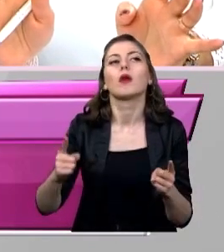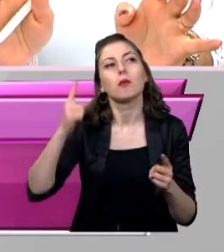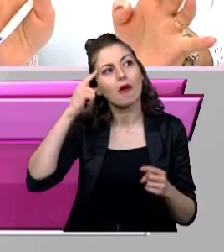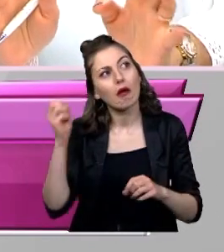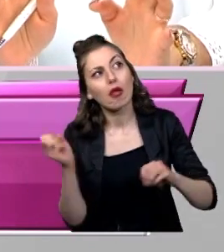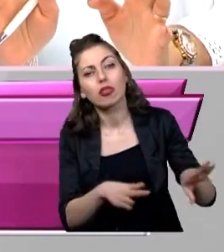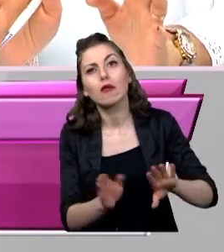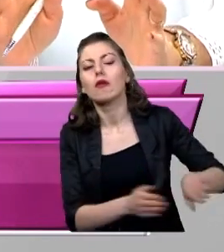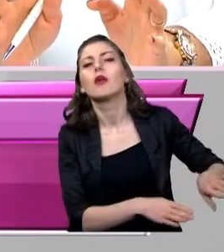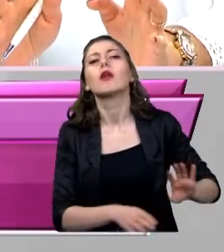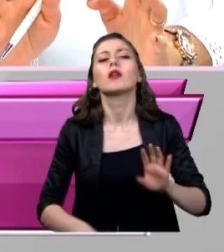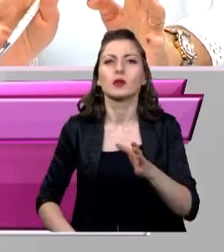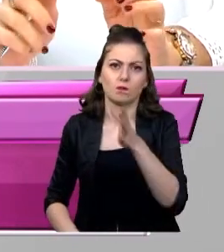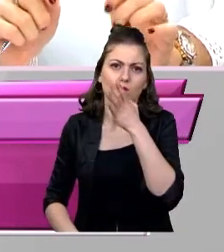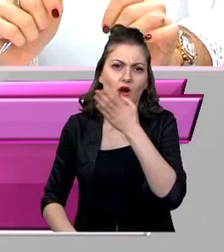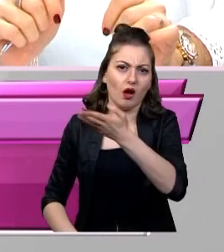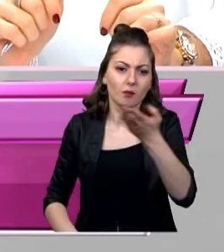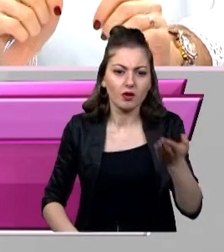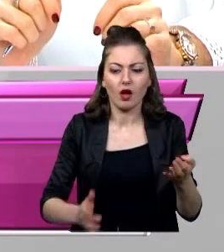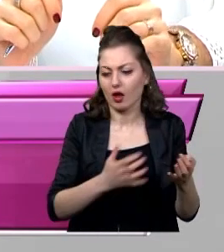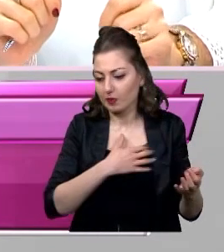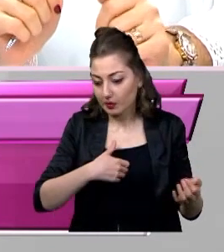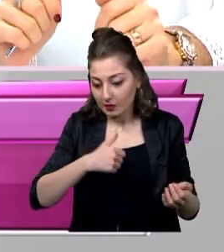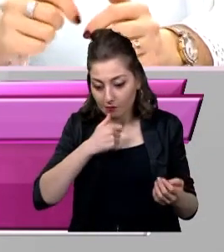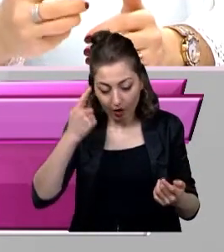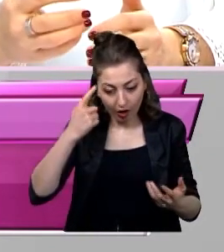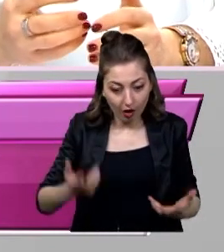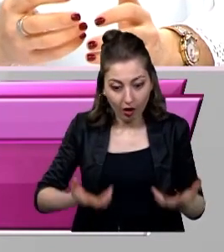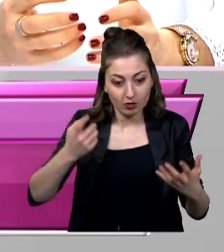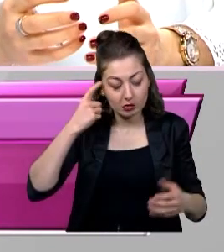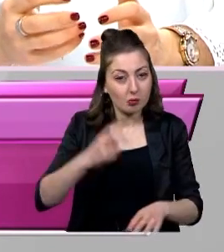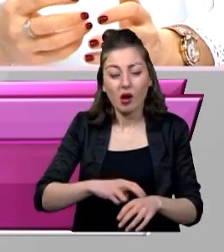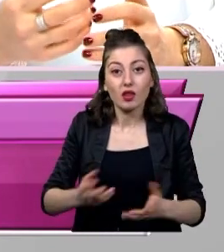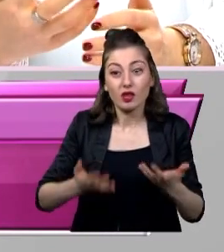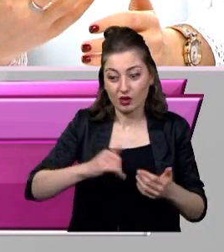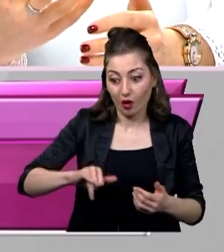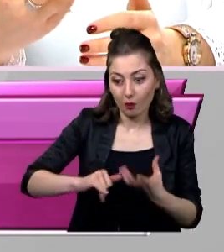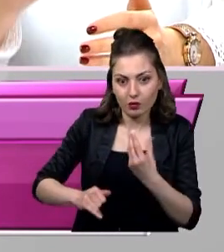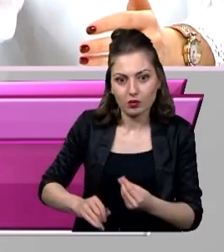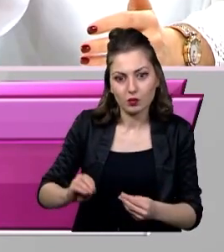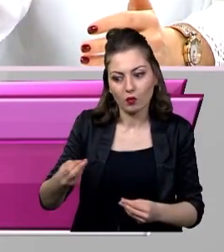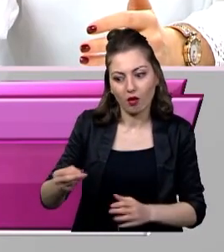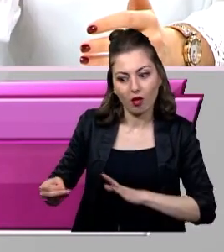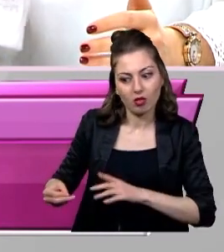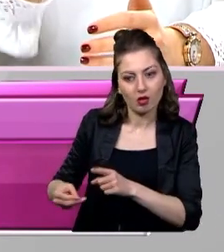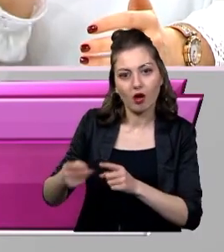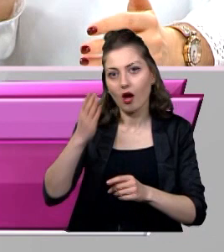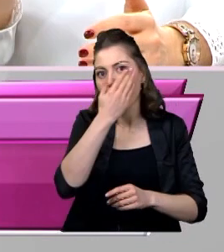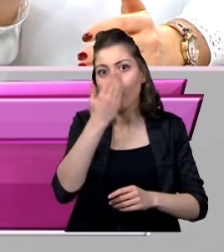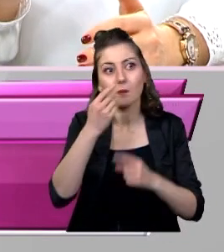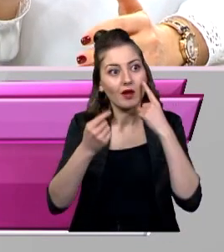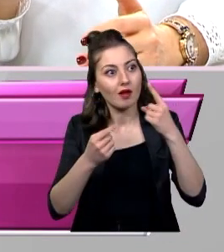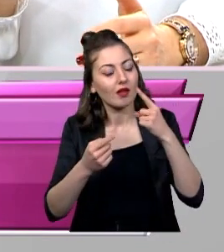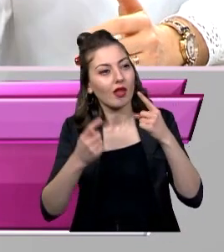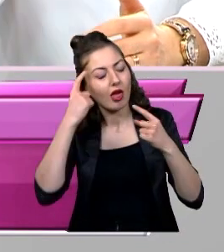kenara atmalı Çünkü biz biliyoruz ki anne baba kaygılı endişeli O zaman çocuk da onu Aynalar